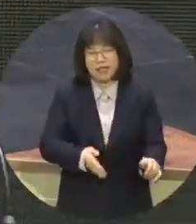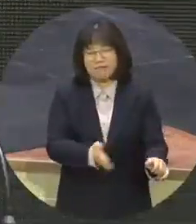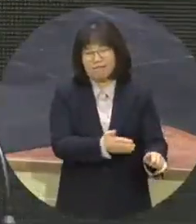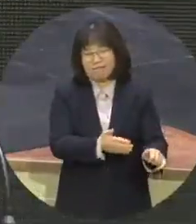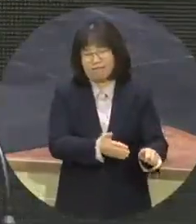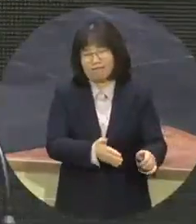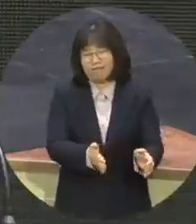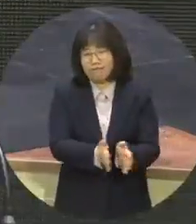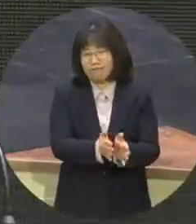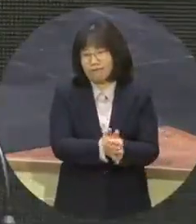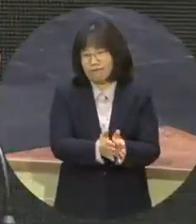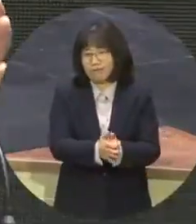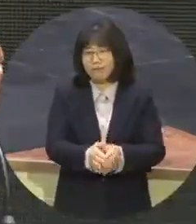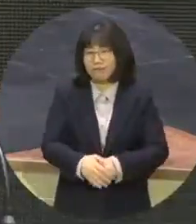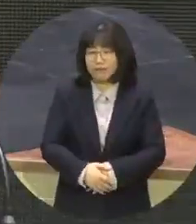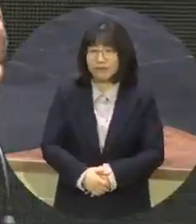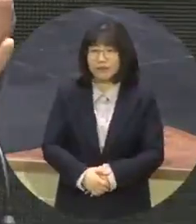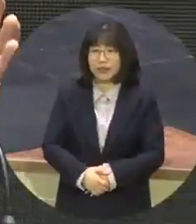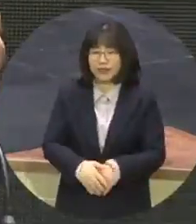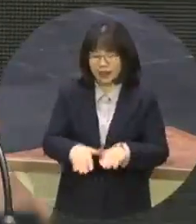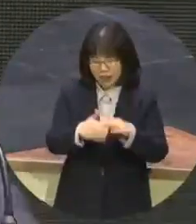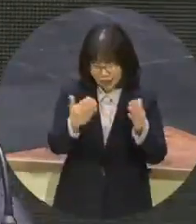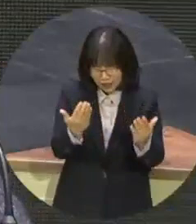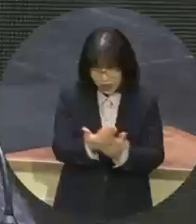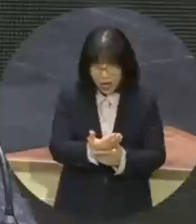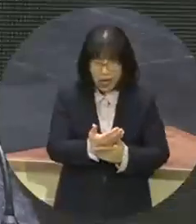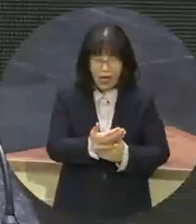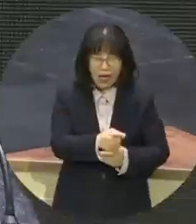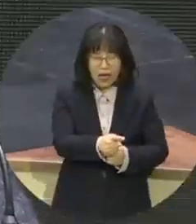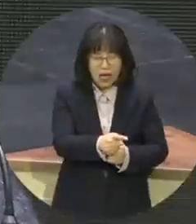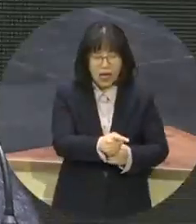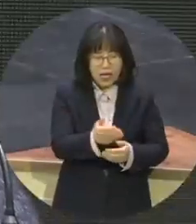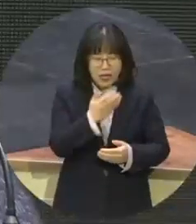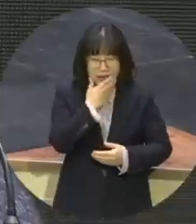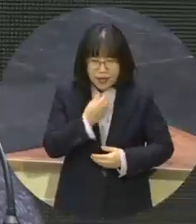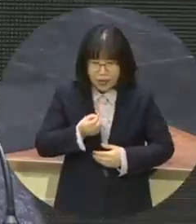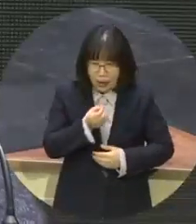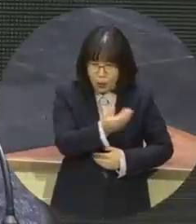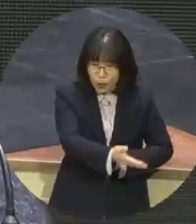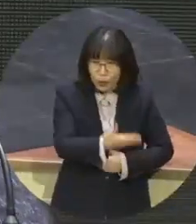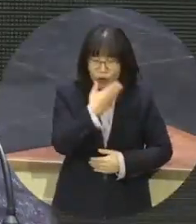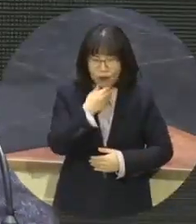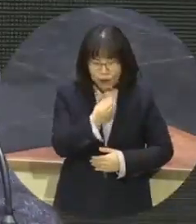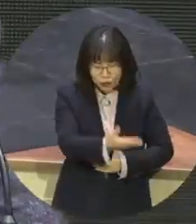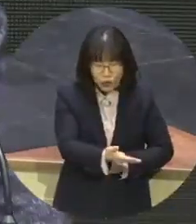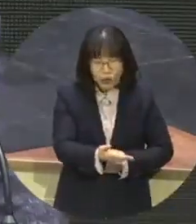전부 양보하고 내려주고 다 포기, 그냥 조심 안 하면 큰일 나요.